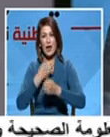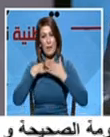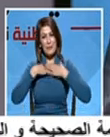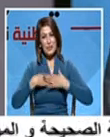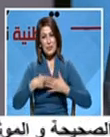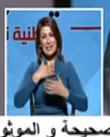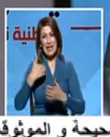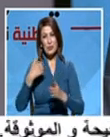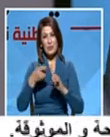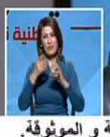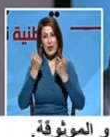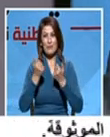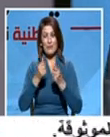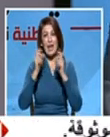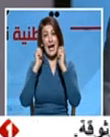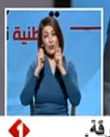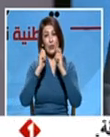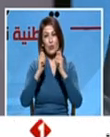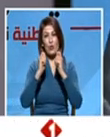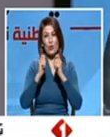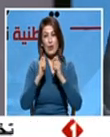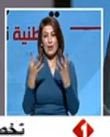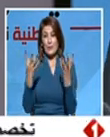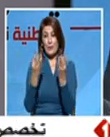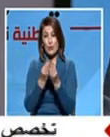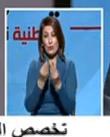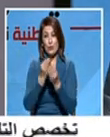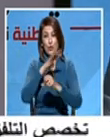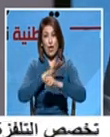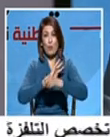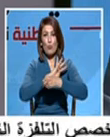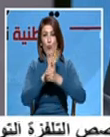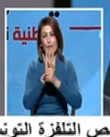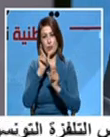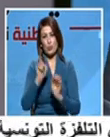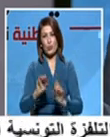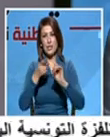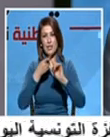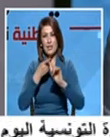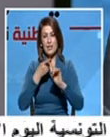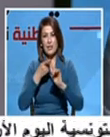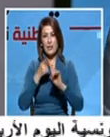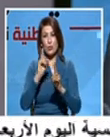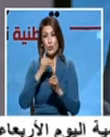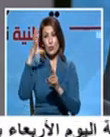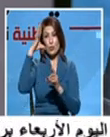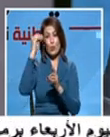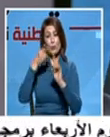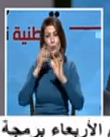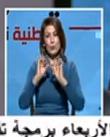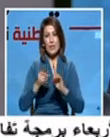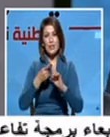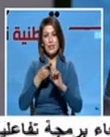فيسا. نردوا بالنا خاصه مع الكوفيد. كونسيرنون البلاكينين، عندنا مرضى الامراض الالتهاب المزمن. البلاكينين اللي